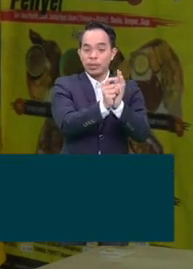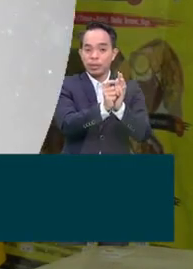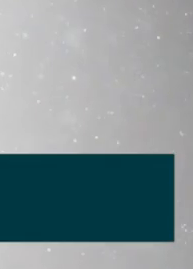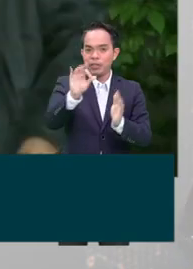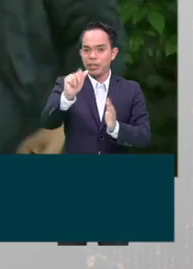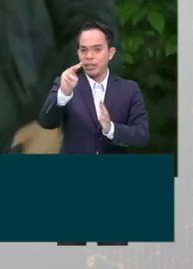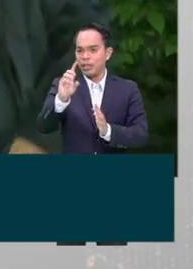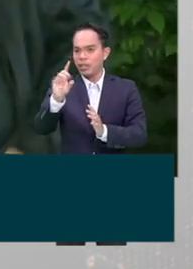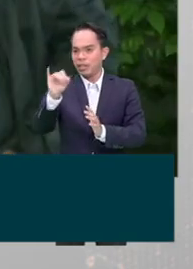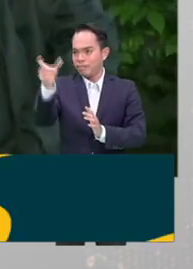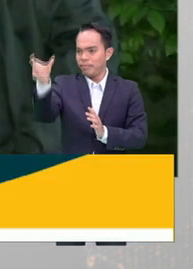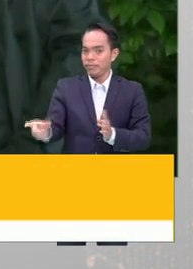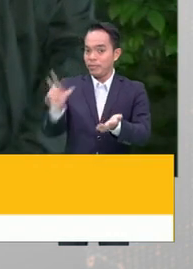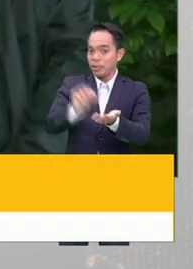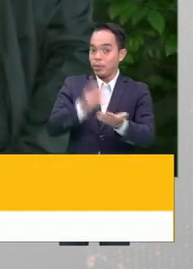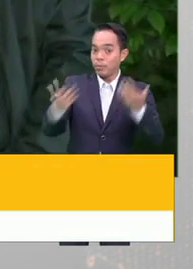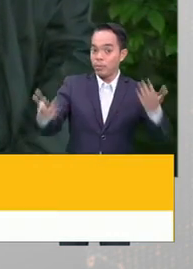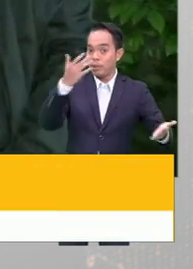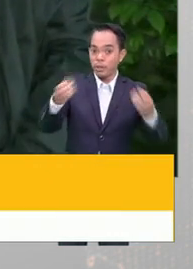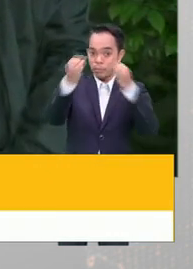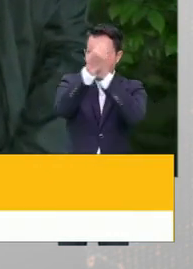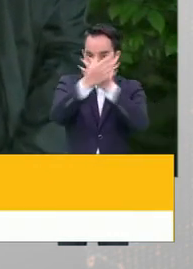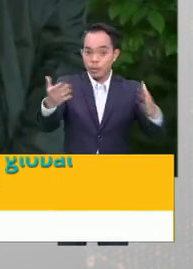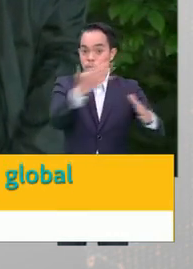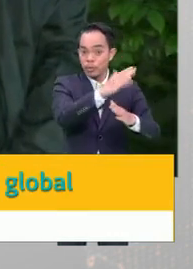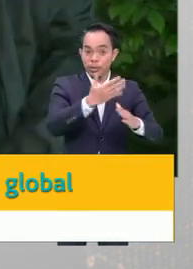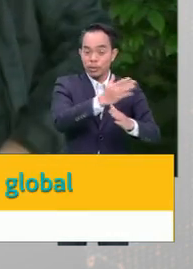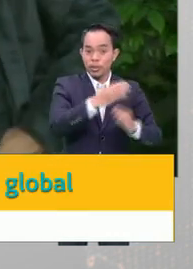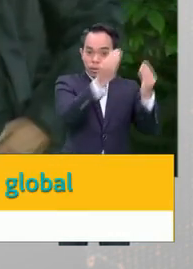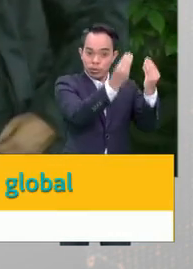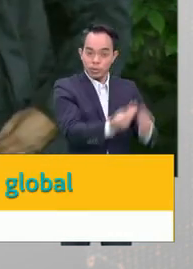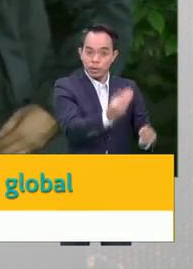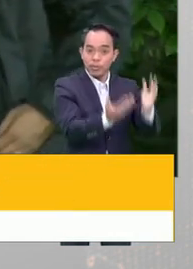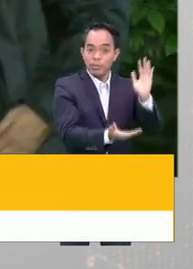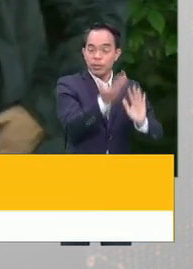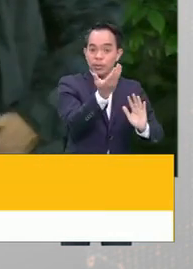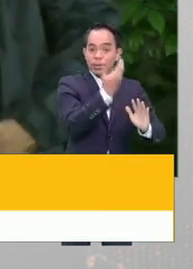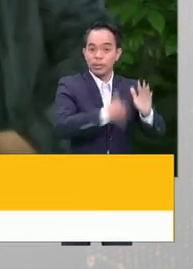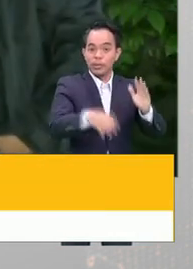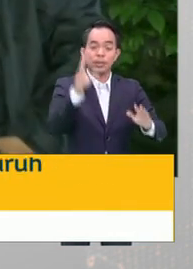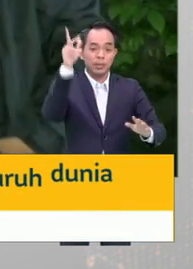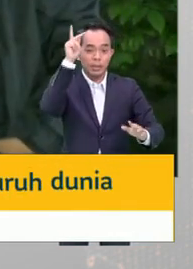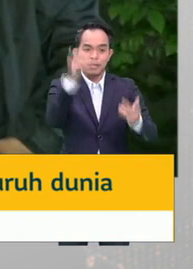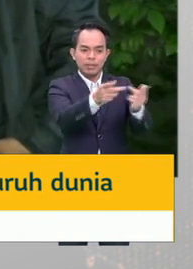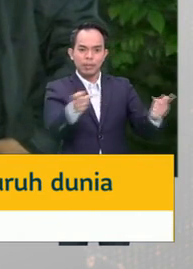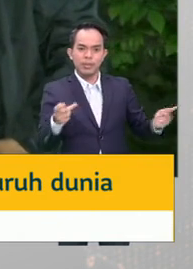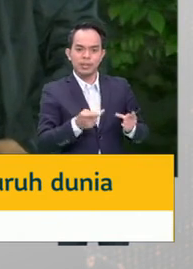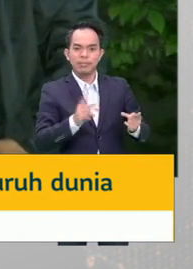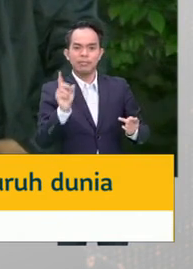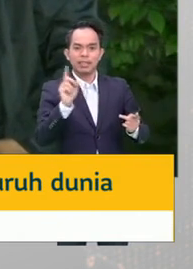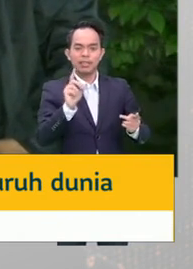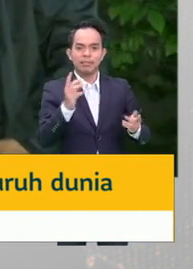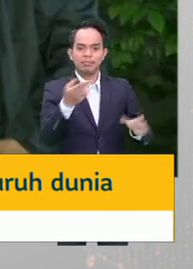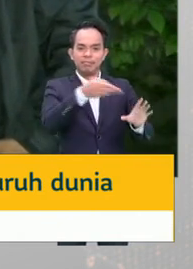Fandi mungkin dapat diberikan ke Mas kini keadaan cuaca di sana Dan juga angka mangsa bayi yang terus meningkat di daerah mana yang terlibat